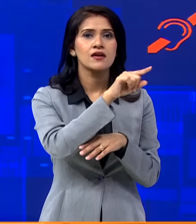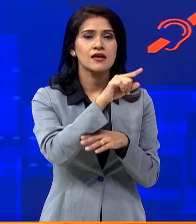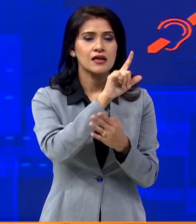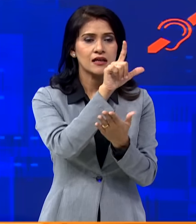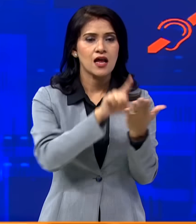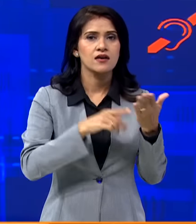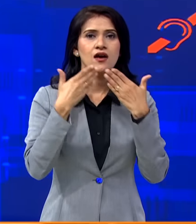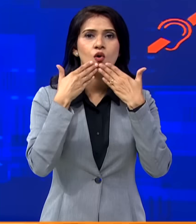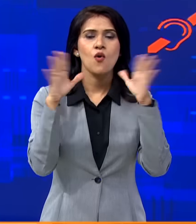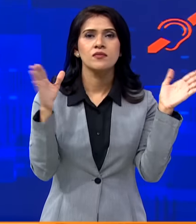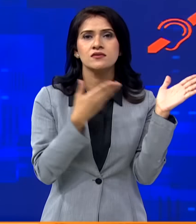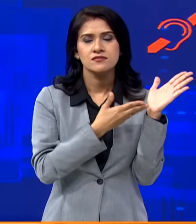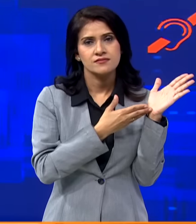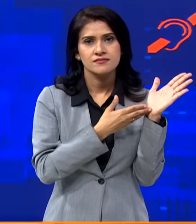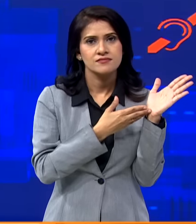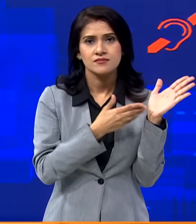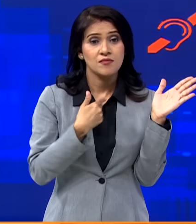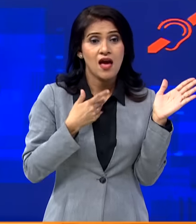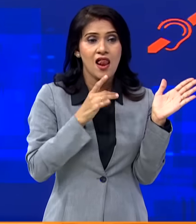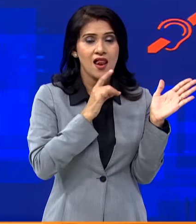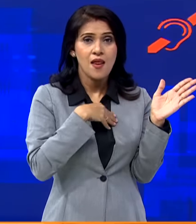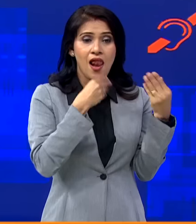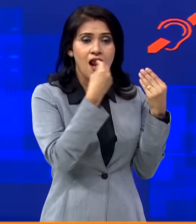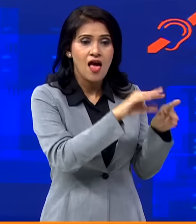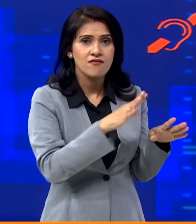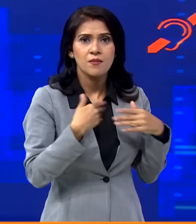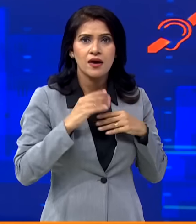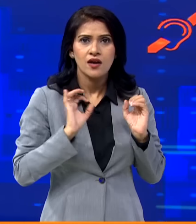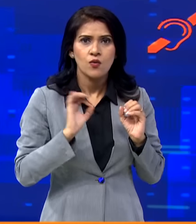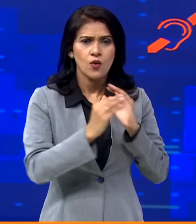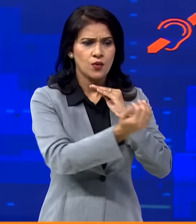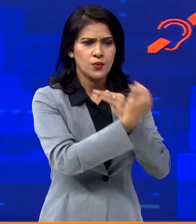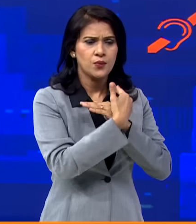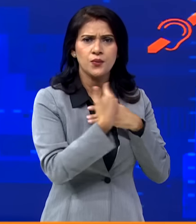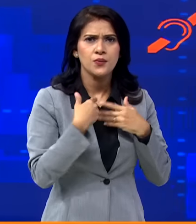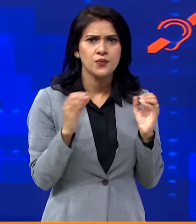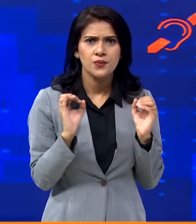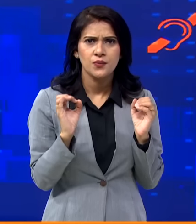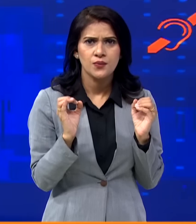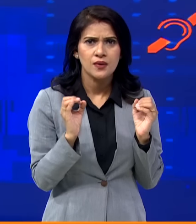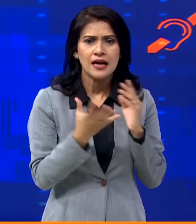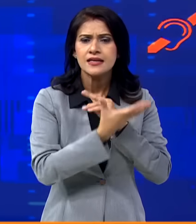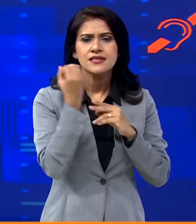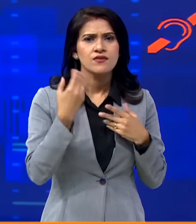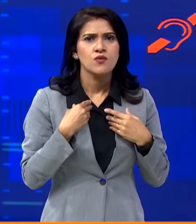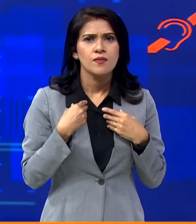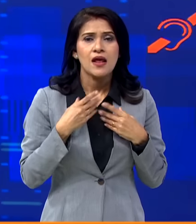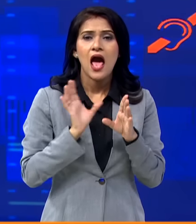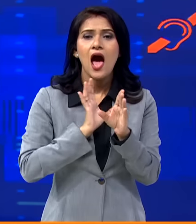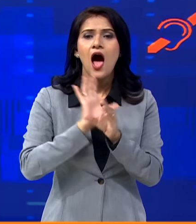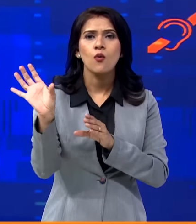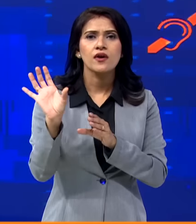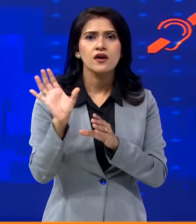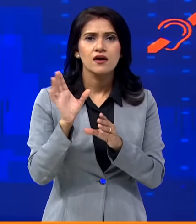है हालांकि वह निष्कासन की चिट्ठी मुझे अभी तक नहीं मिली लेकिन मुझे पता चला कि मुझे